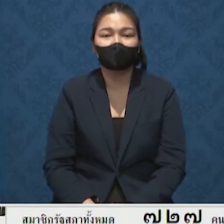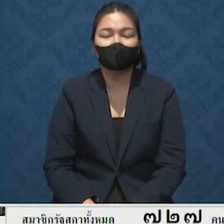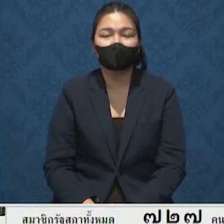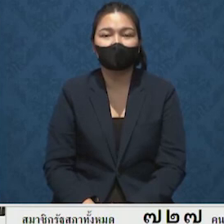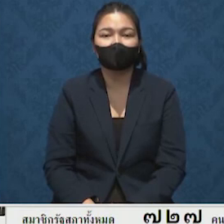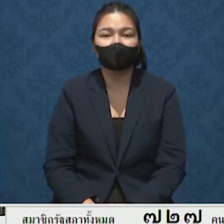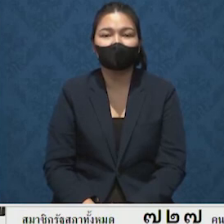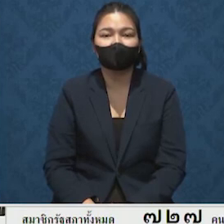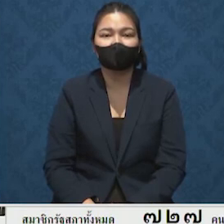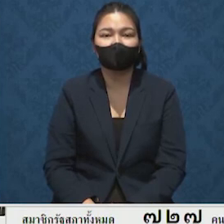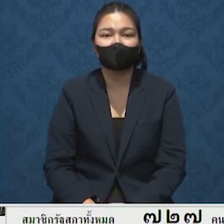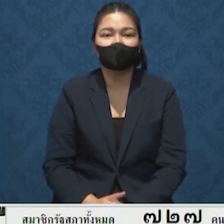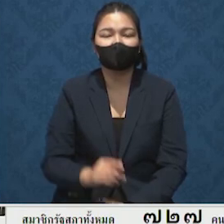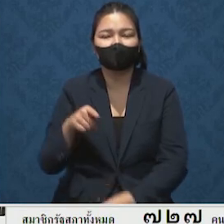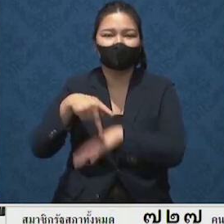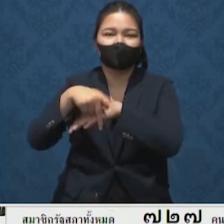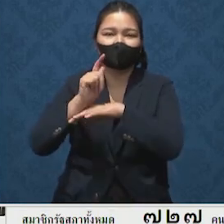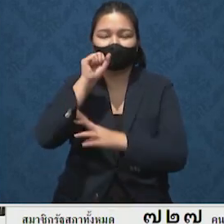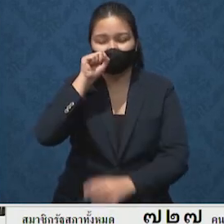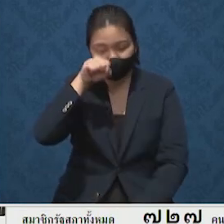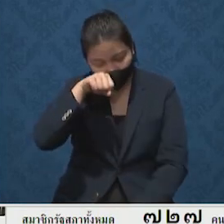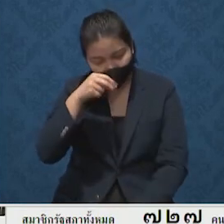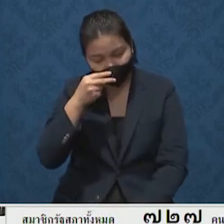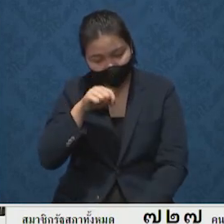ท่านไม่เงยหน้าเลยท่านประธาน